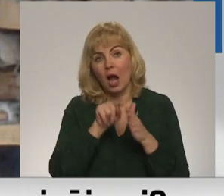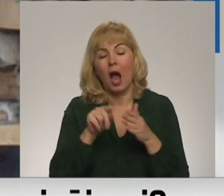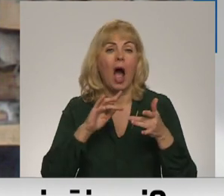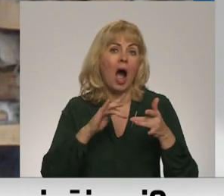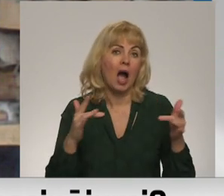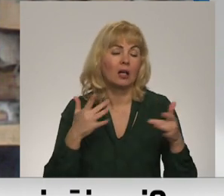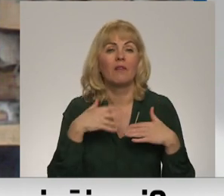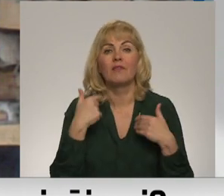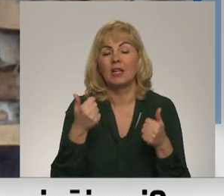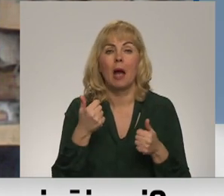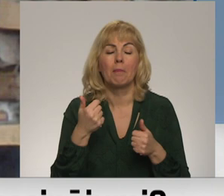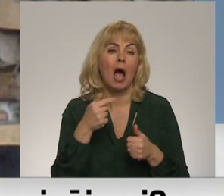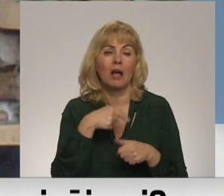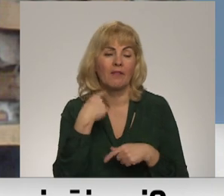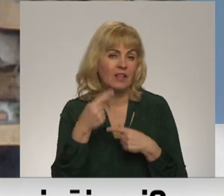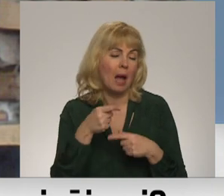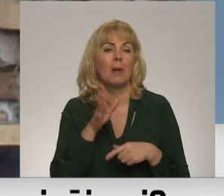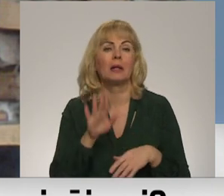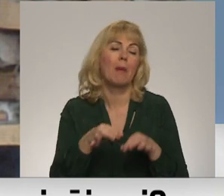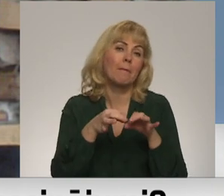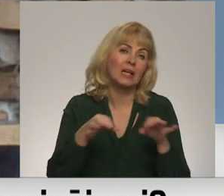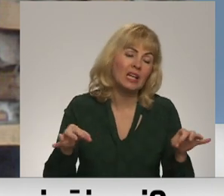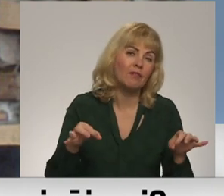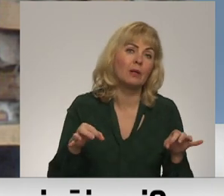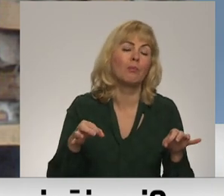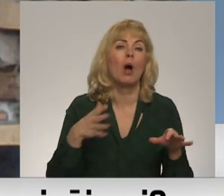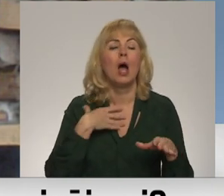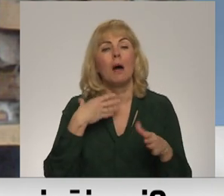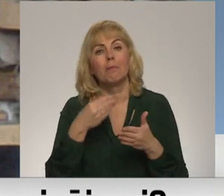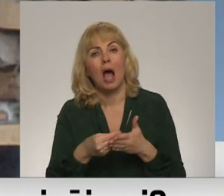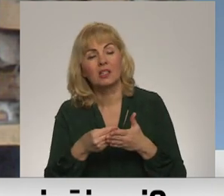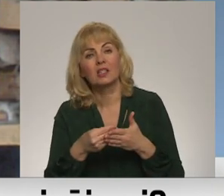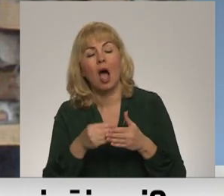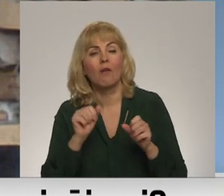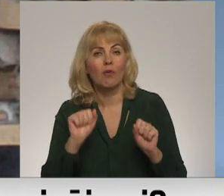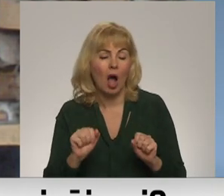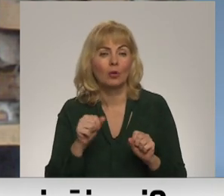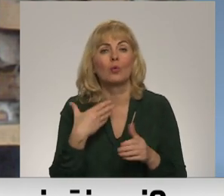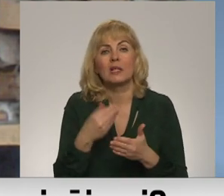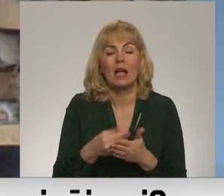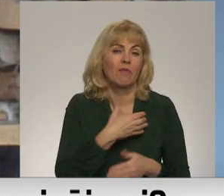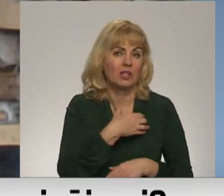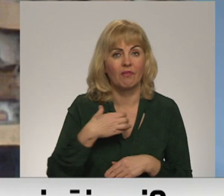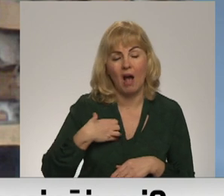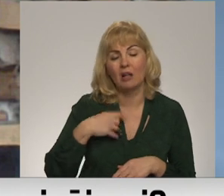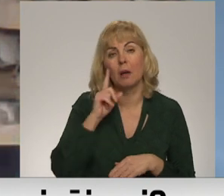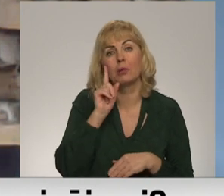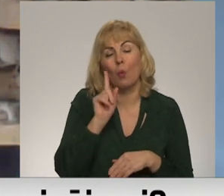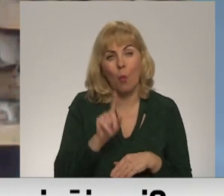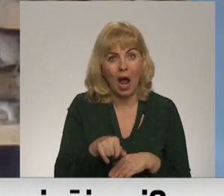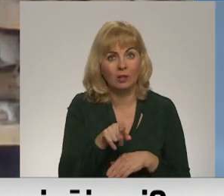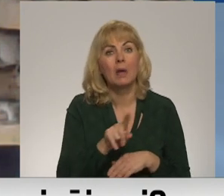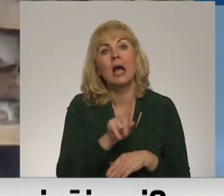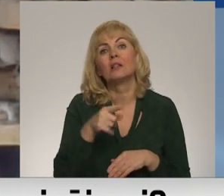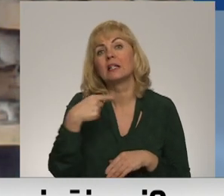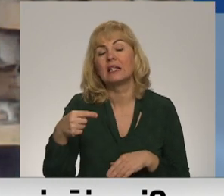hakeri ideāli vienmēr ir par brīvību, par anarhiju, par brīvību pat no savas valdības. Ja, un protams, ja tā ir